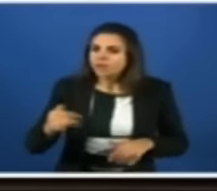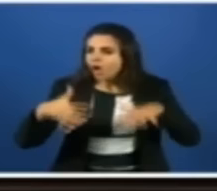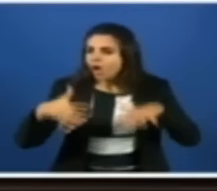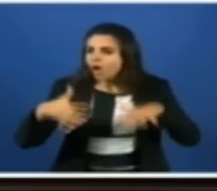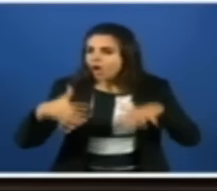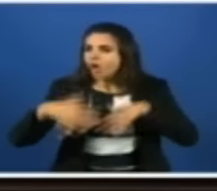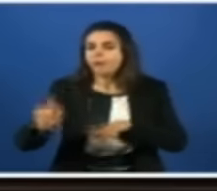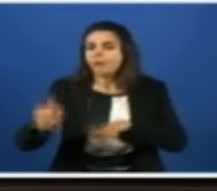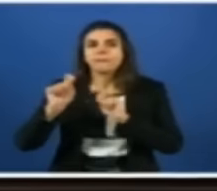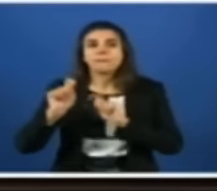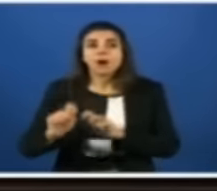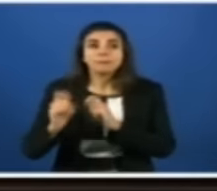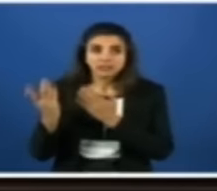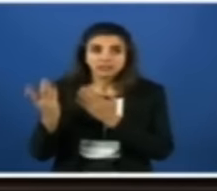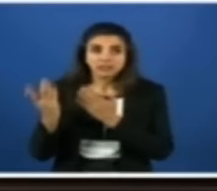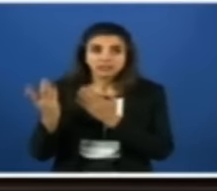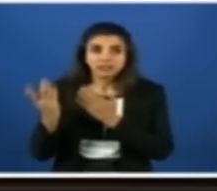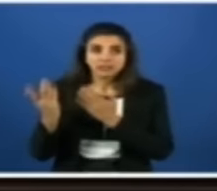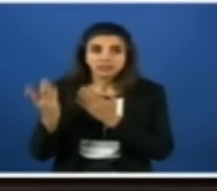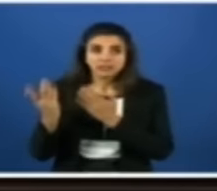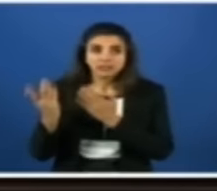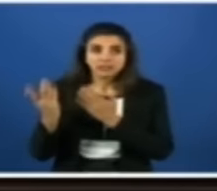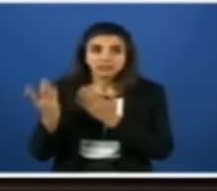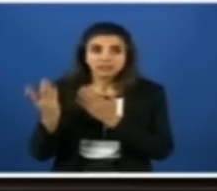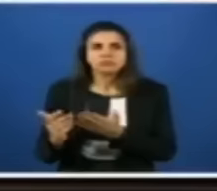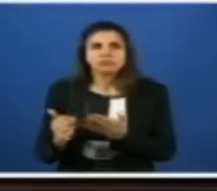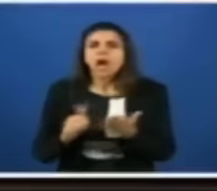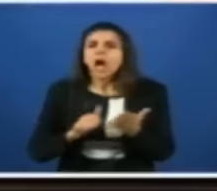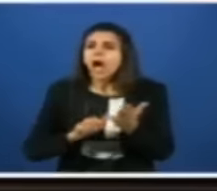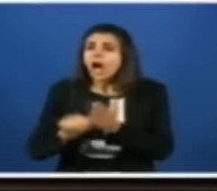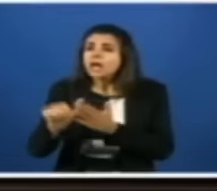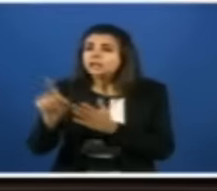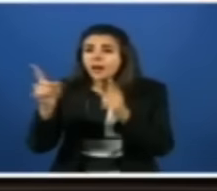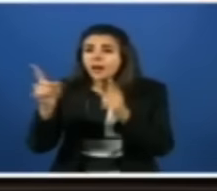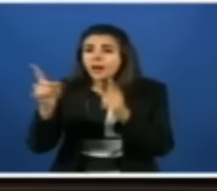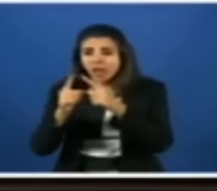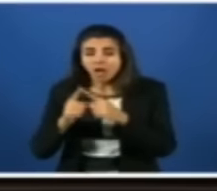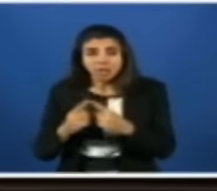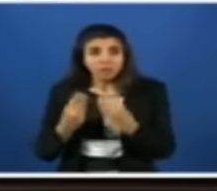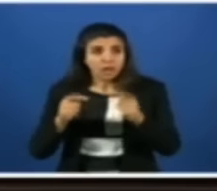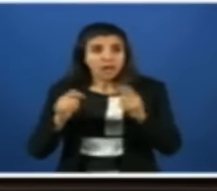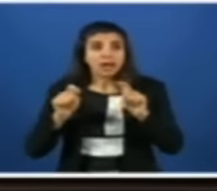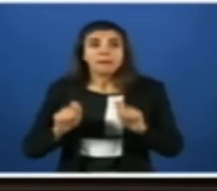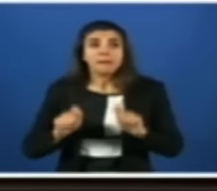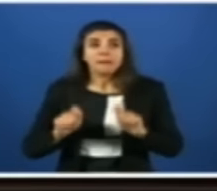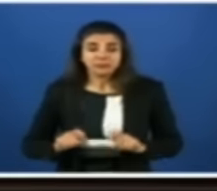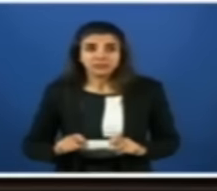eylemlerini gerçekleştirdiler. Her şey hesap edilmiş.